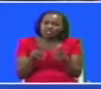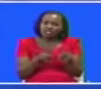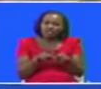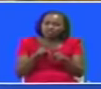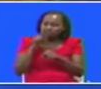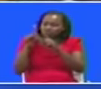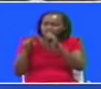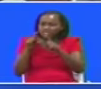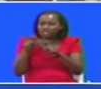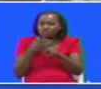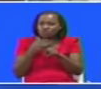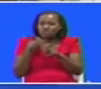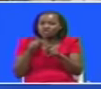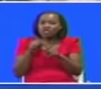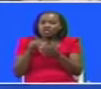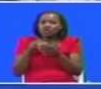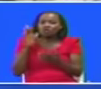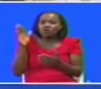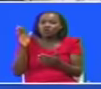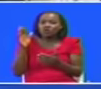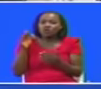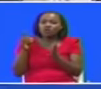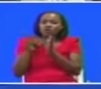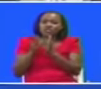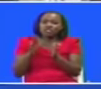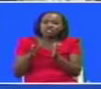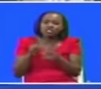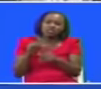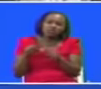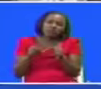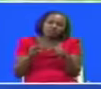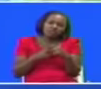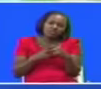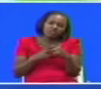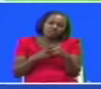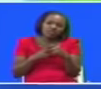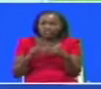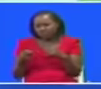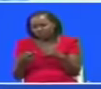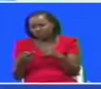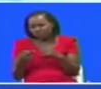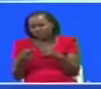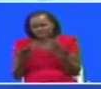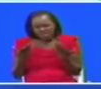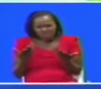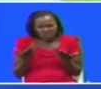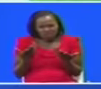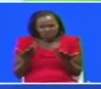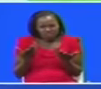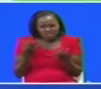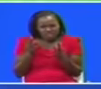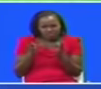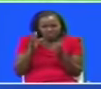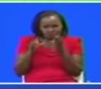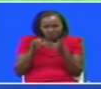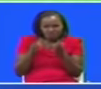imefanywa tunahitaji madaktari zaidi kama 7,000 hivi. Swala hili unalionaje ukiangazia kule ambako umetoka